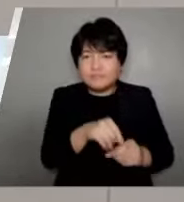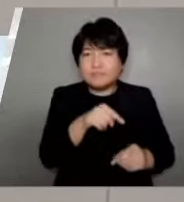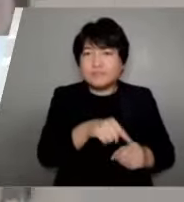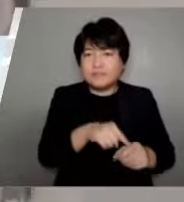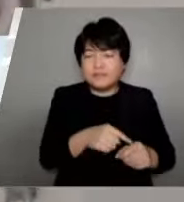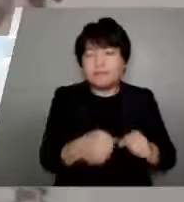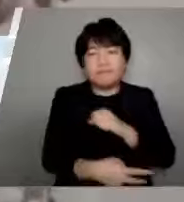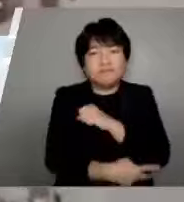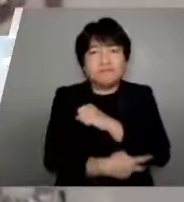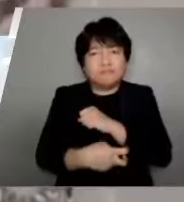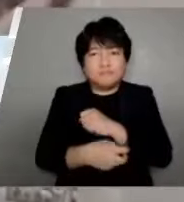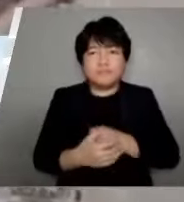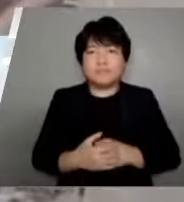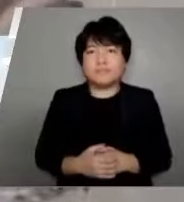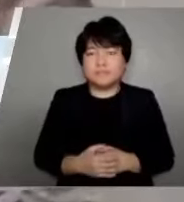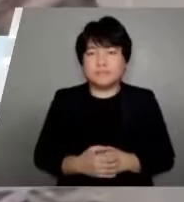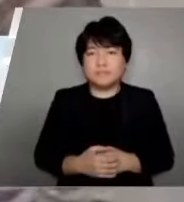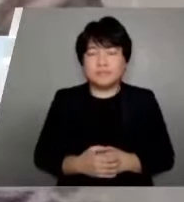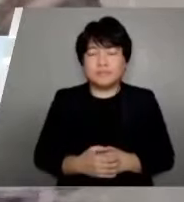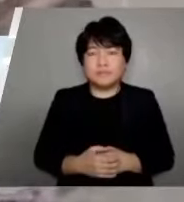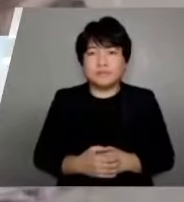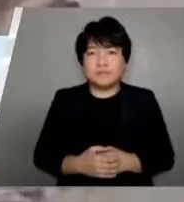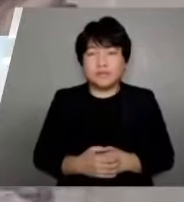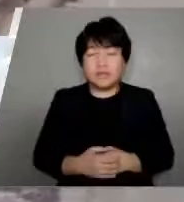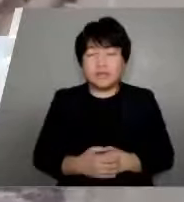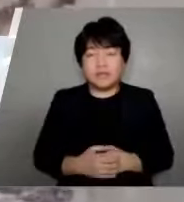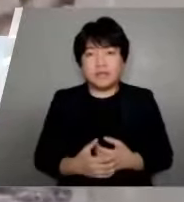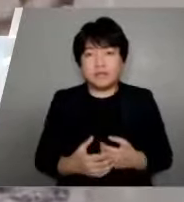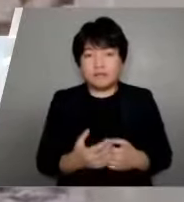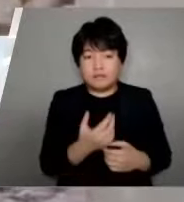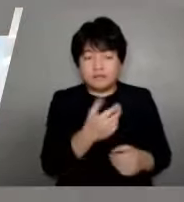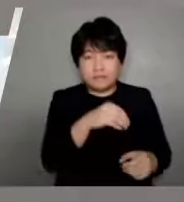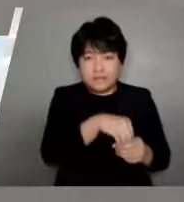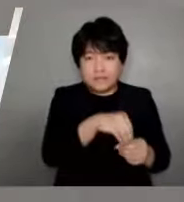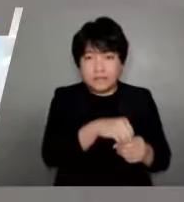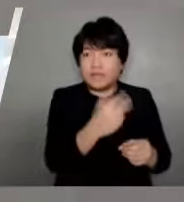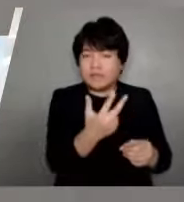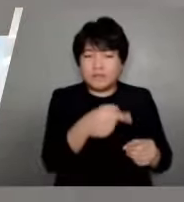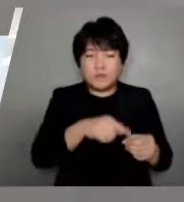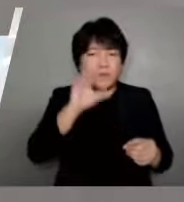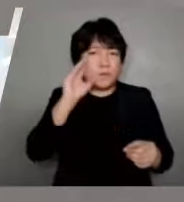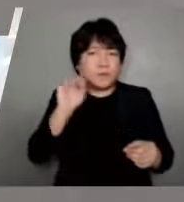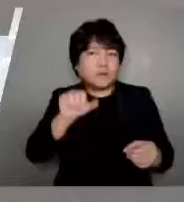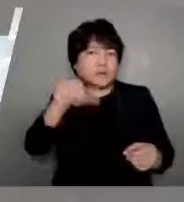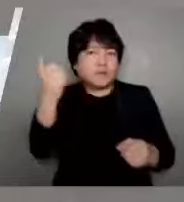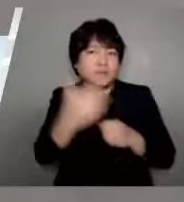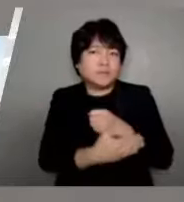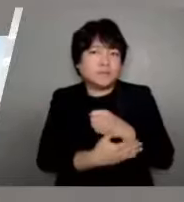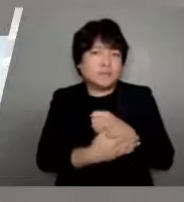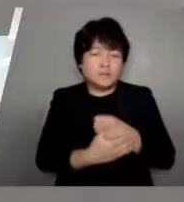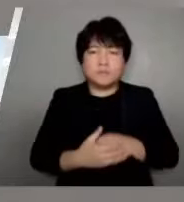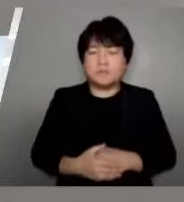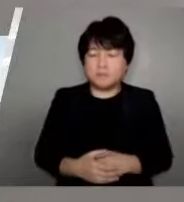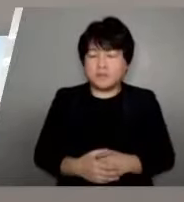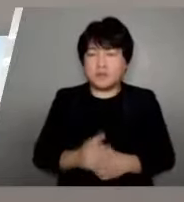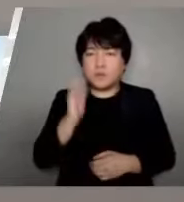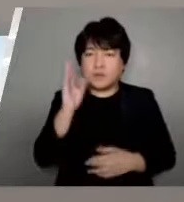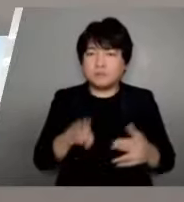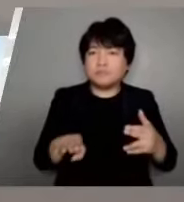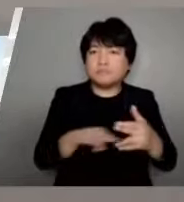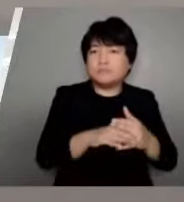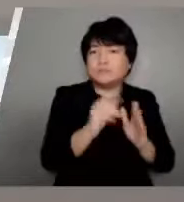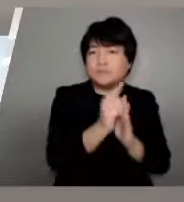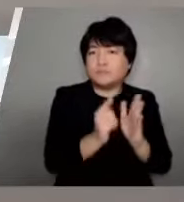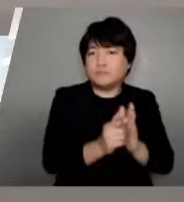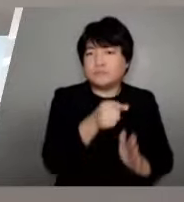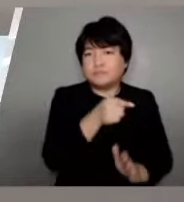ito ay alien species o hindi native sa China. Naharap ang lalaki sa mga reklamong paglabag sa batas noon, kaugnay sa